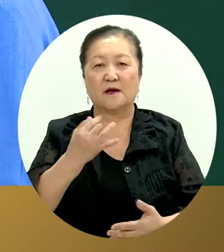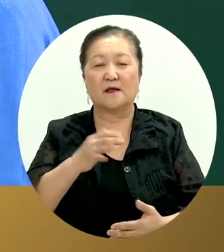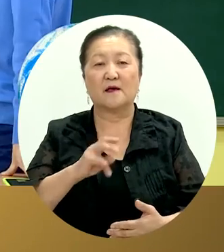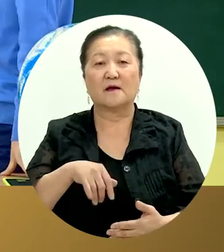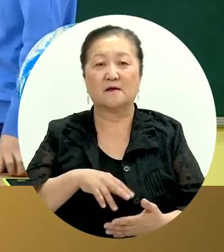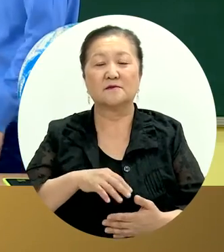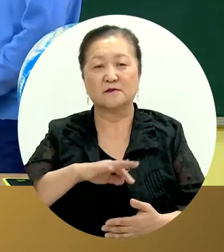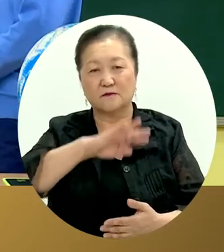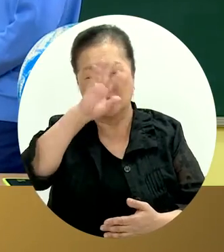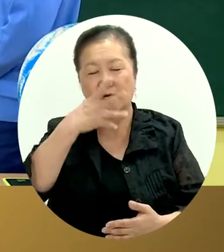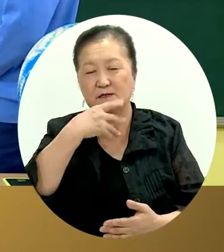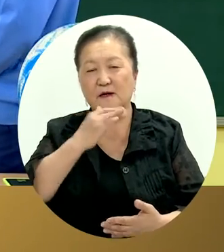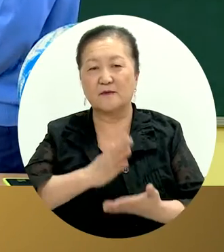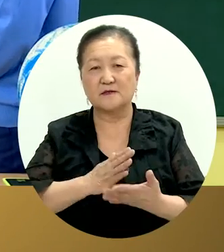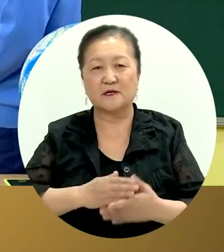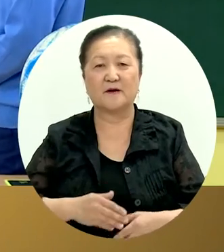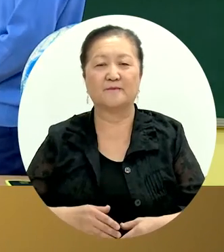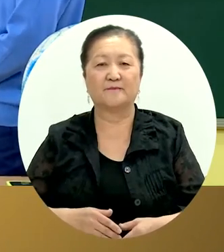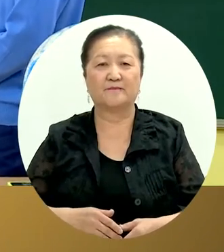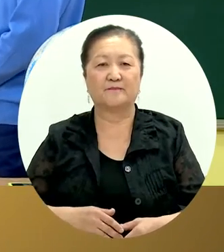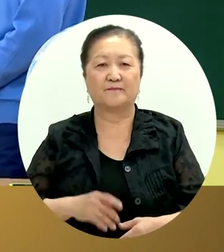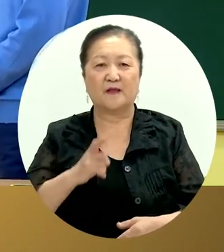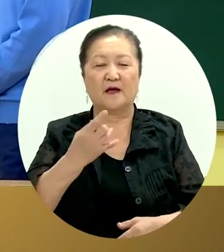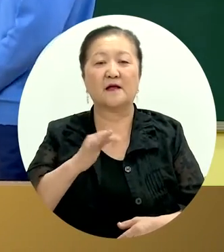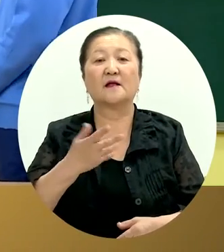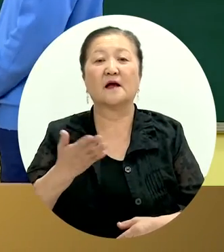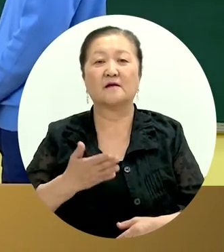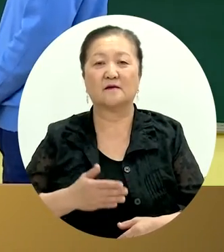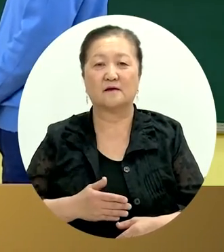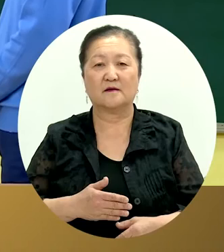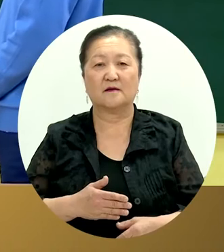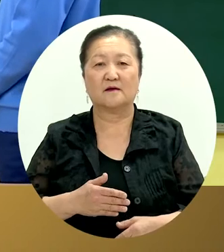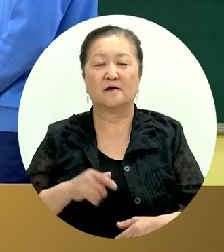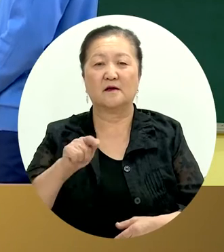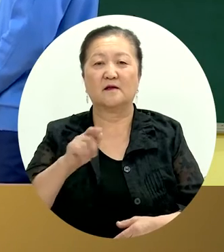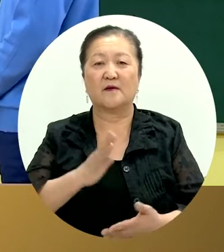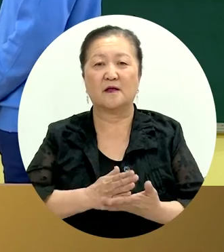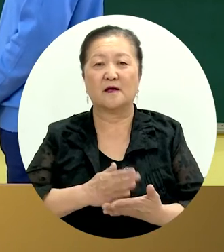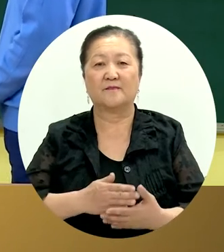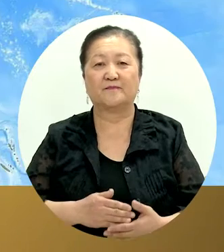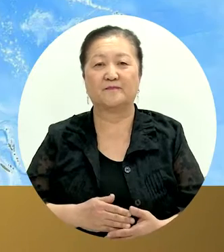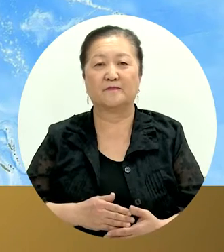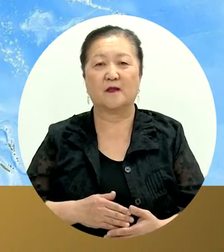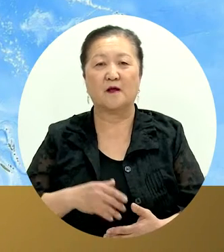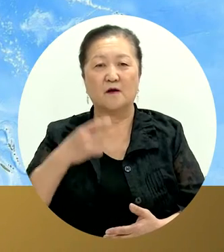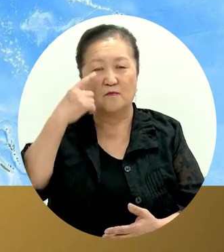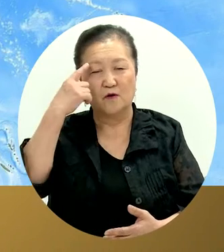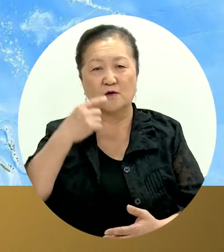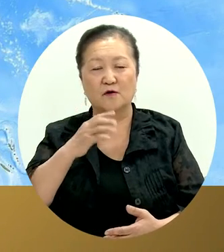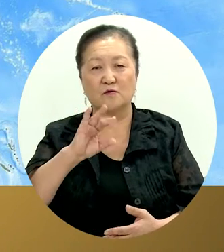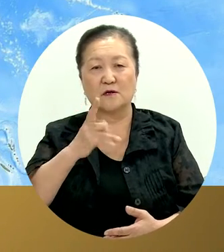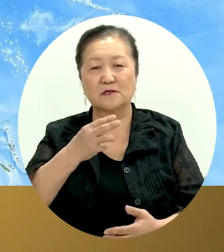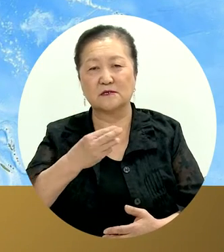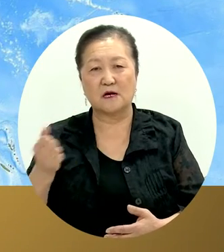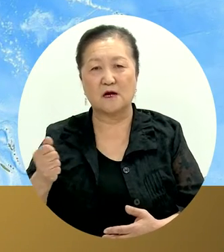дулаахан их тааламжтай сайхан байсан. За хайнаа чаана хэлээ. Оо хайнаа нинд байна аа. За манахаас